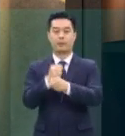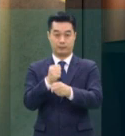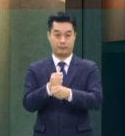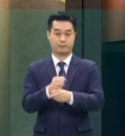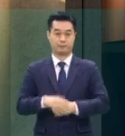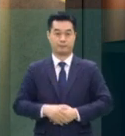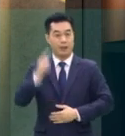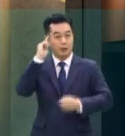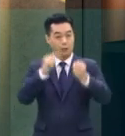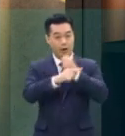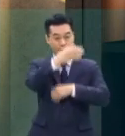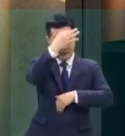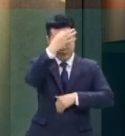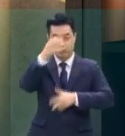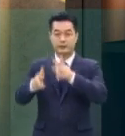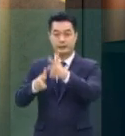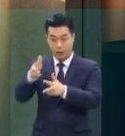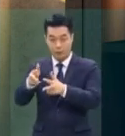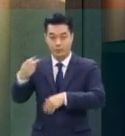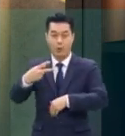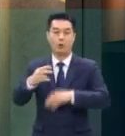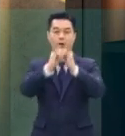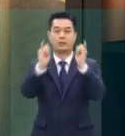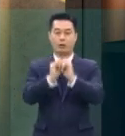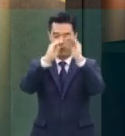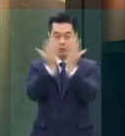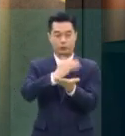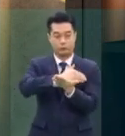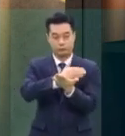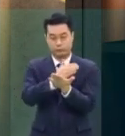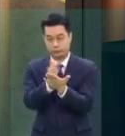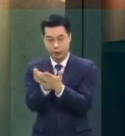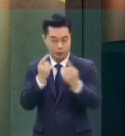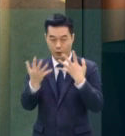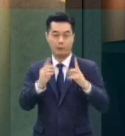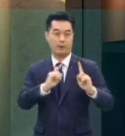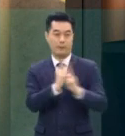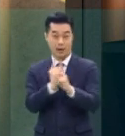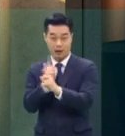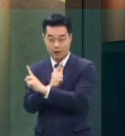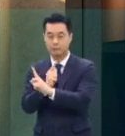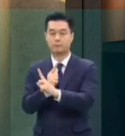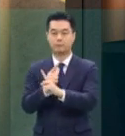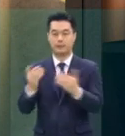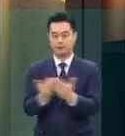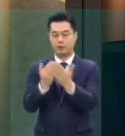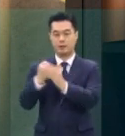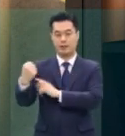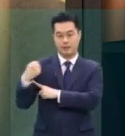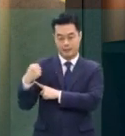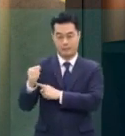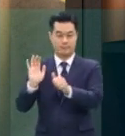과학기술 산업 뿐 아니라 사회 모든 분야를 과감하게 받고 성장 엔진을 재가동